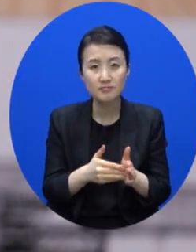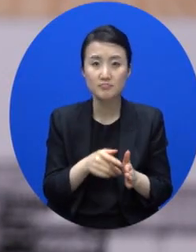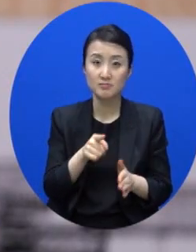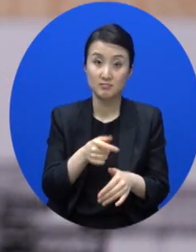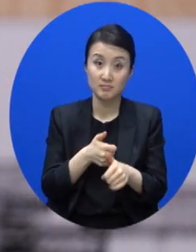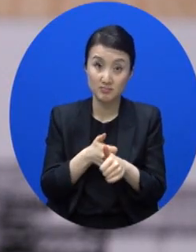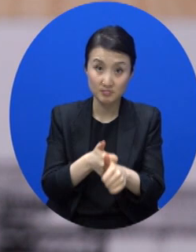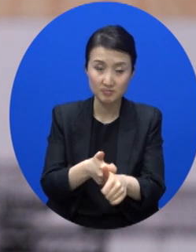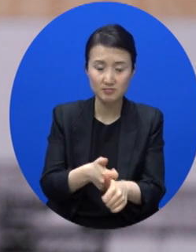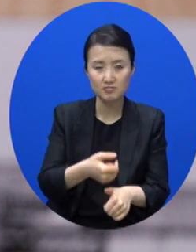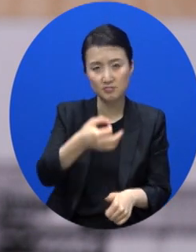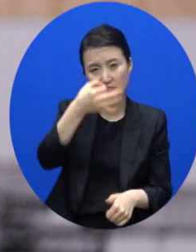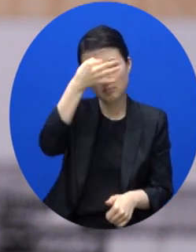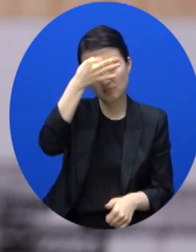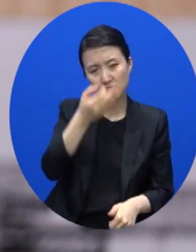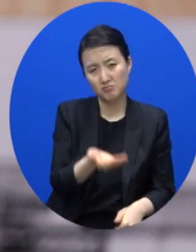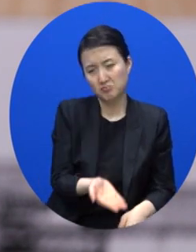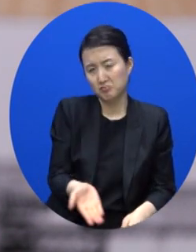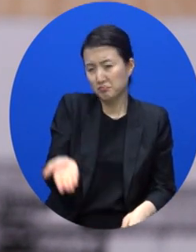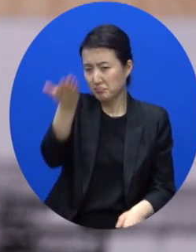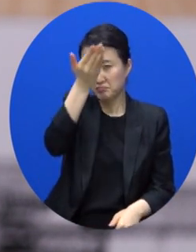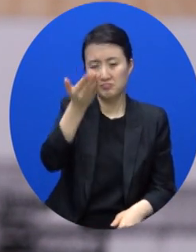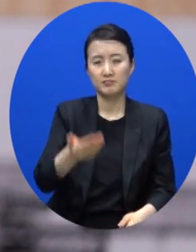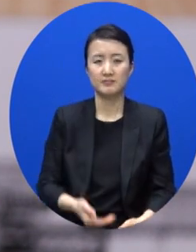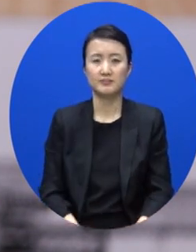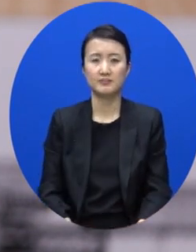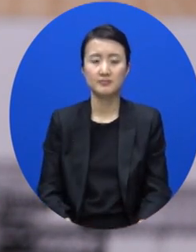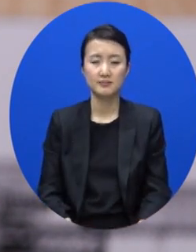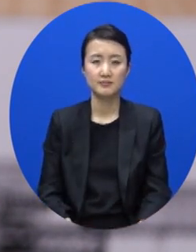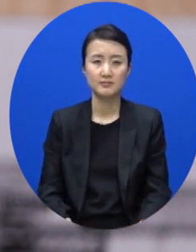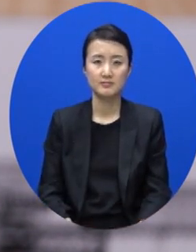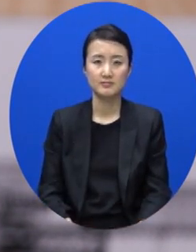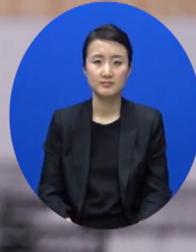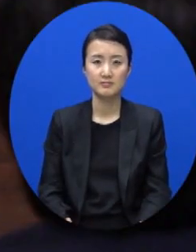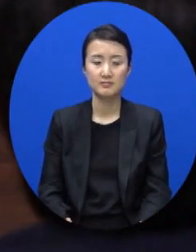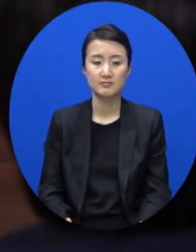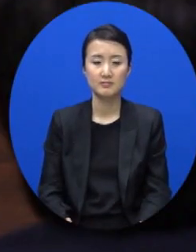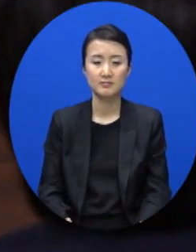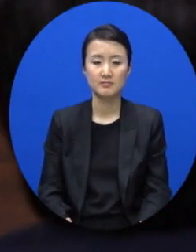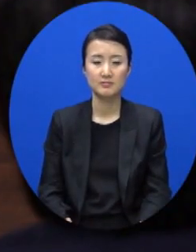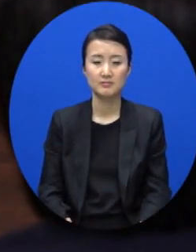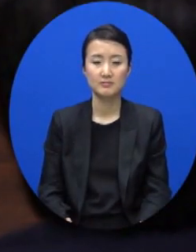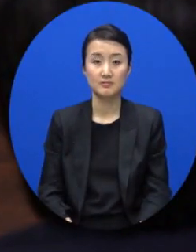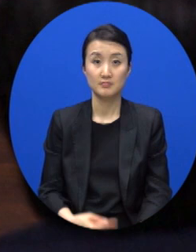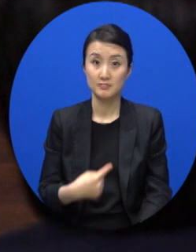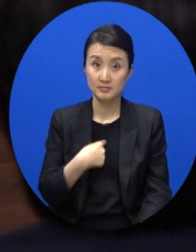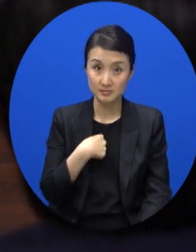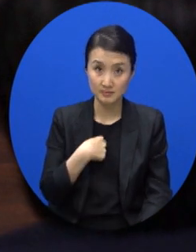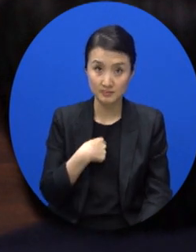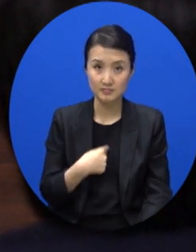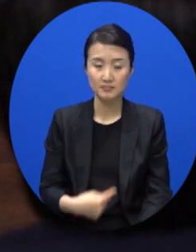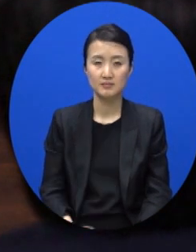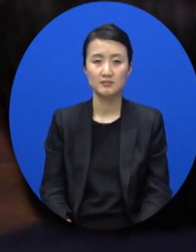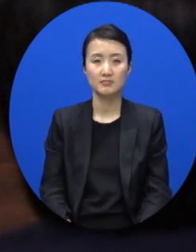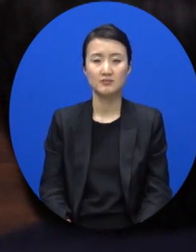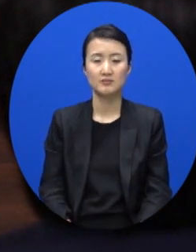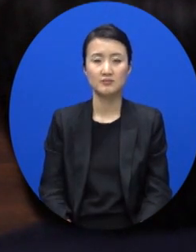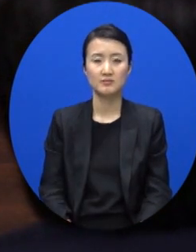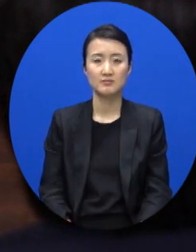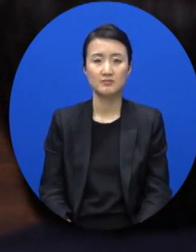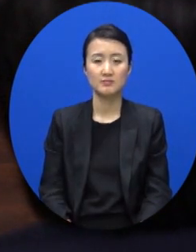기능의 수준은 완전히 달라진다고 생각을 합니다. 그래서 저는